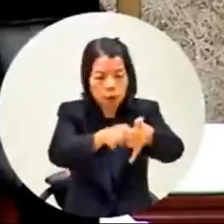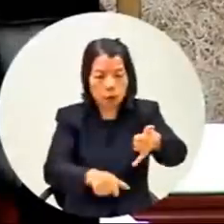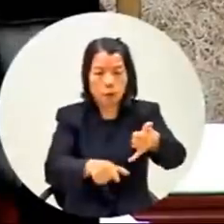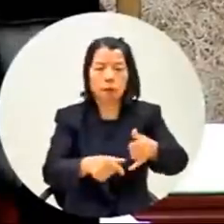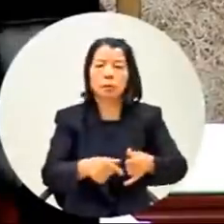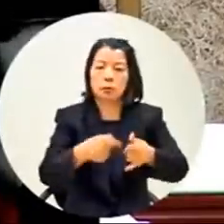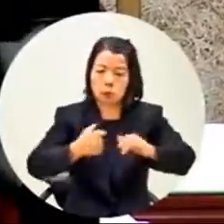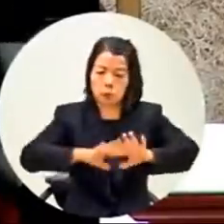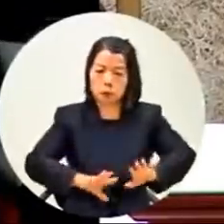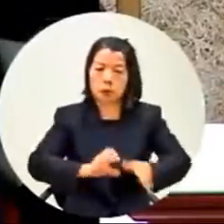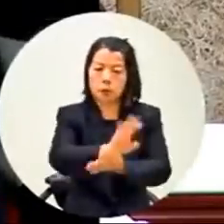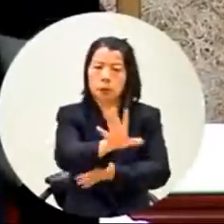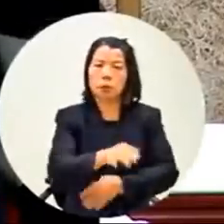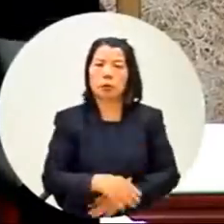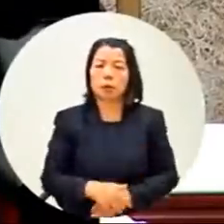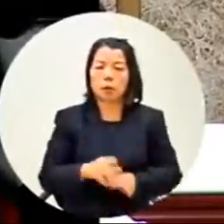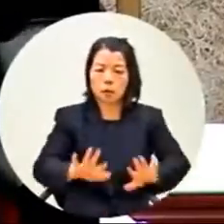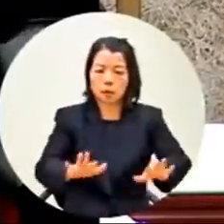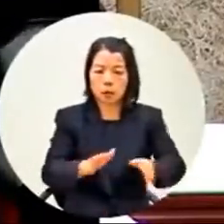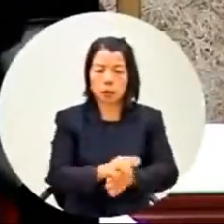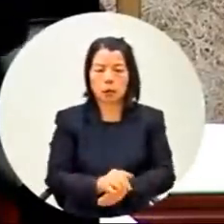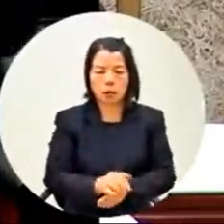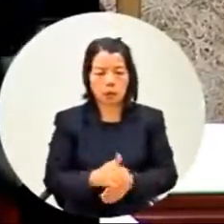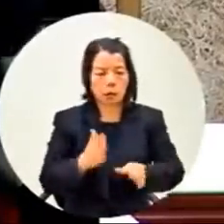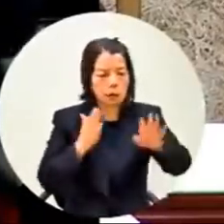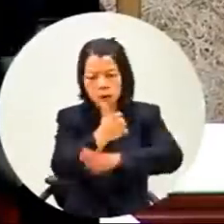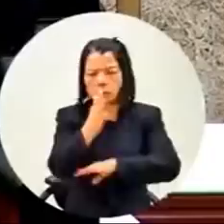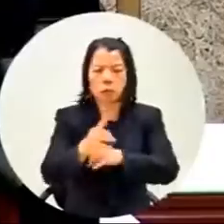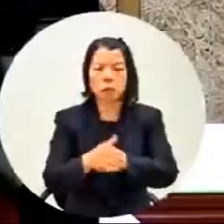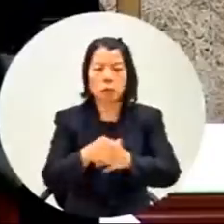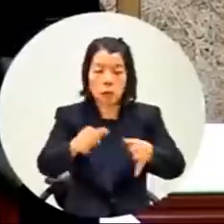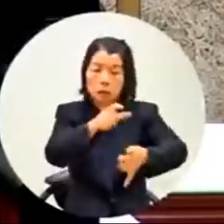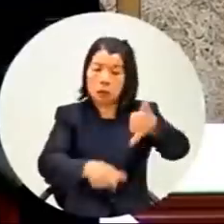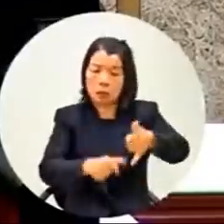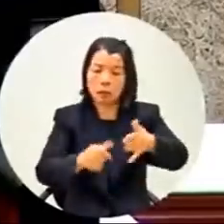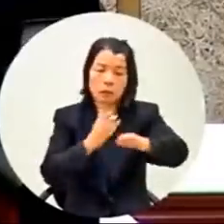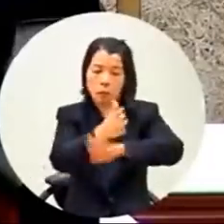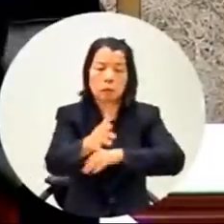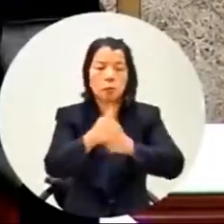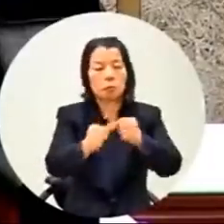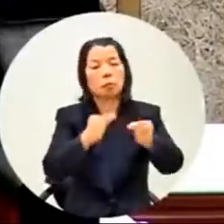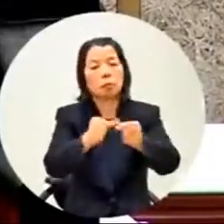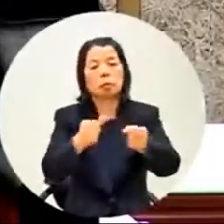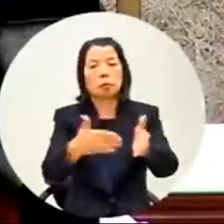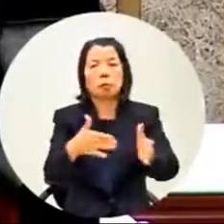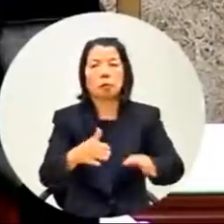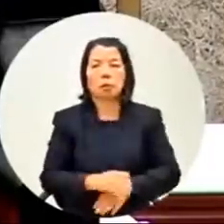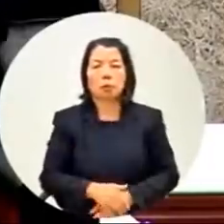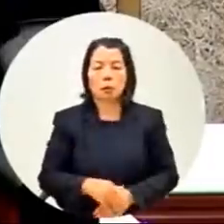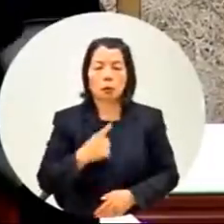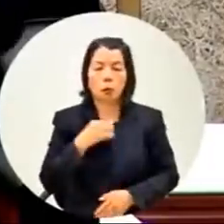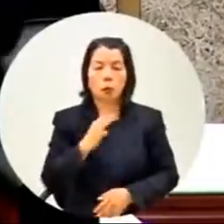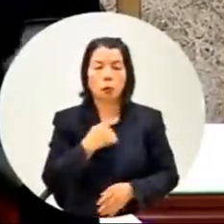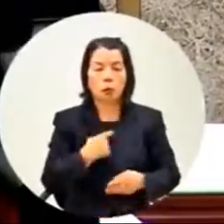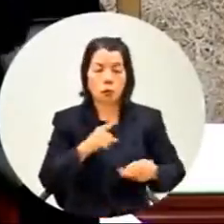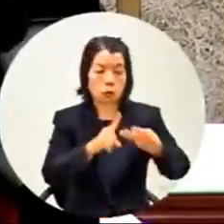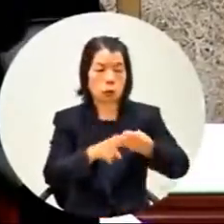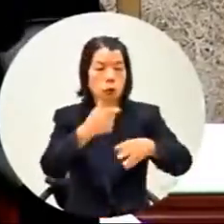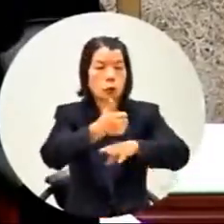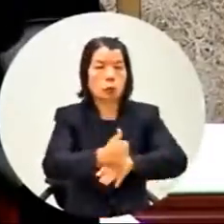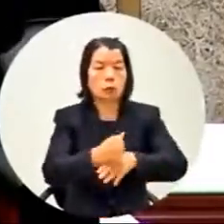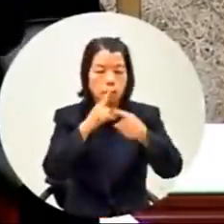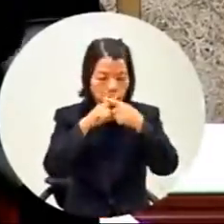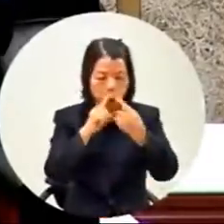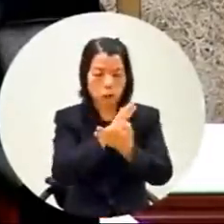告，因为这个事过将近五年，那我这边 你当时担任的职务是什么？ 我是主任秘书。 主秘居然不知